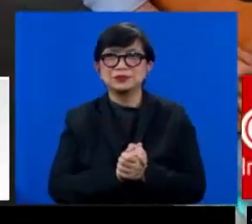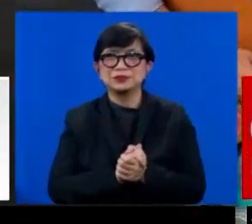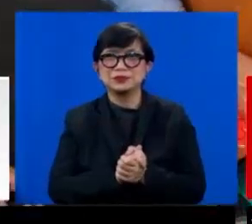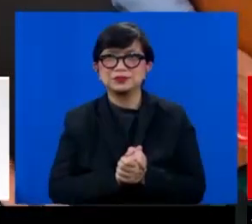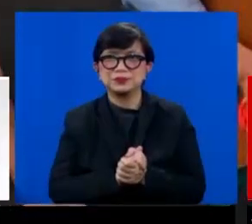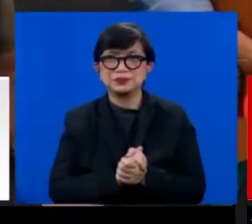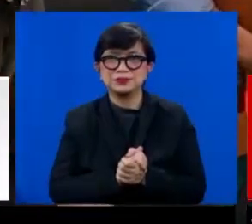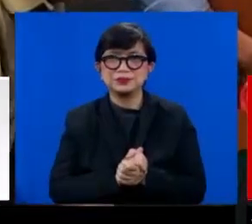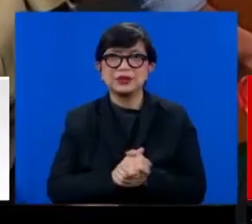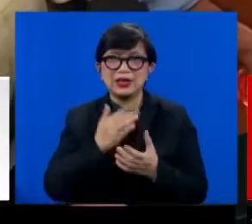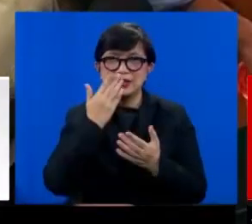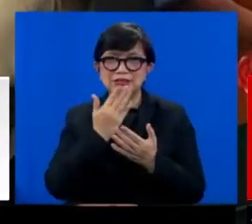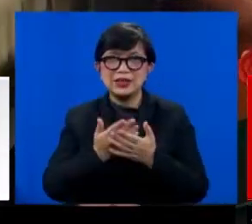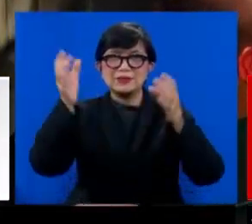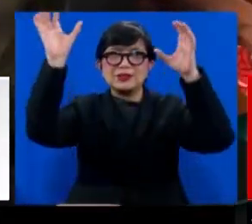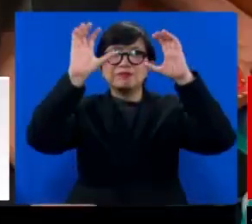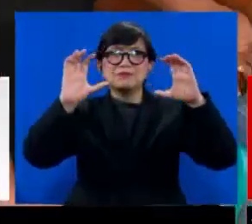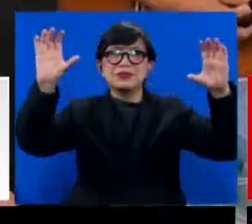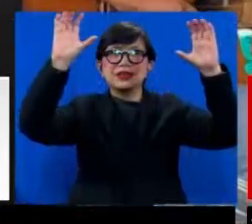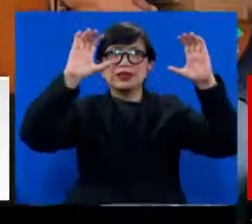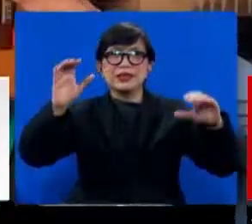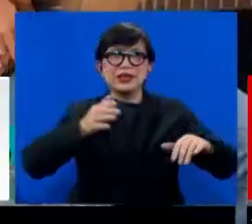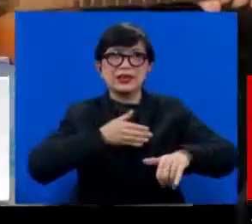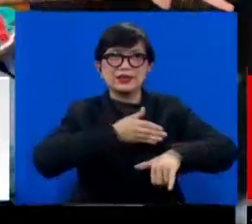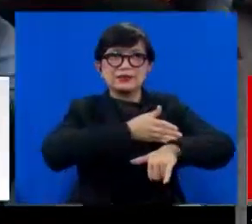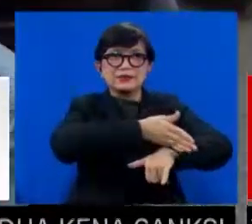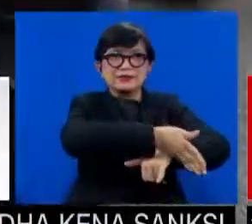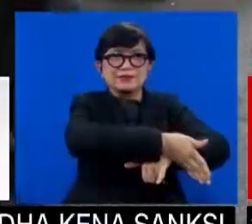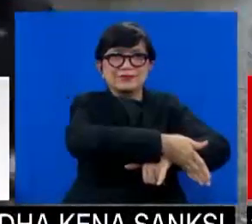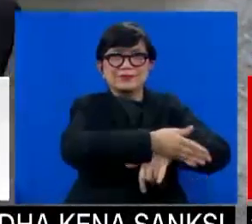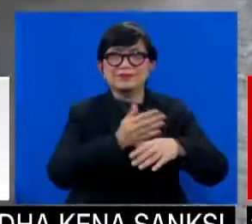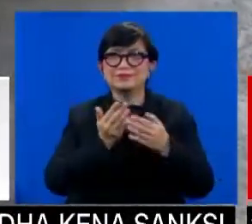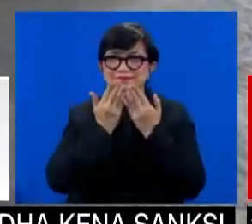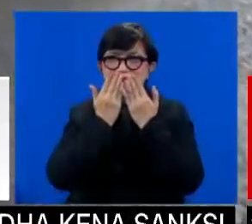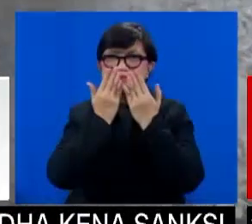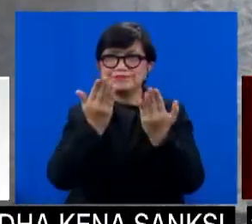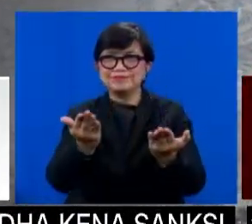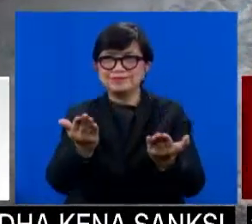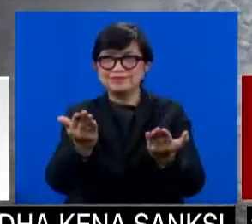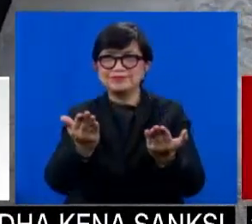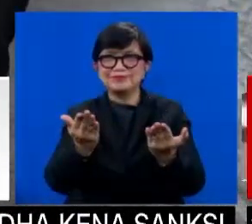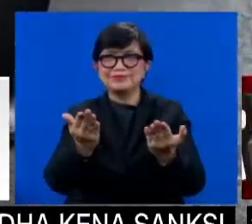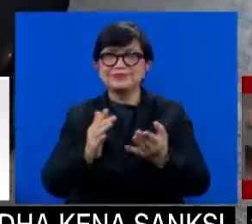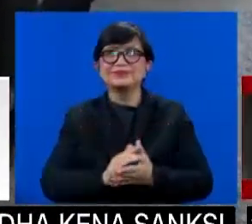Selamat Idul Adha. Rian Fernando, Dwi Agung Yuljarto, Jakarta.